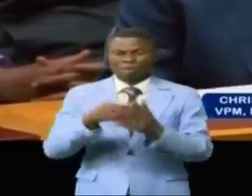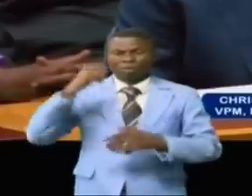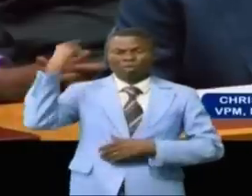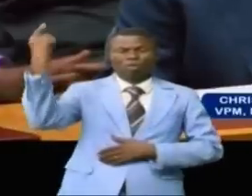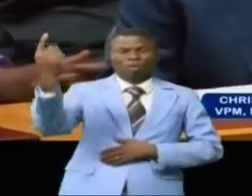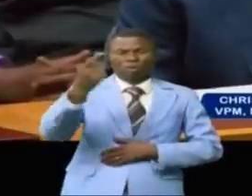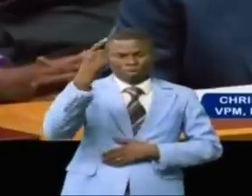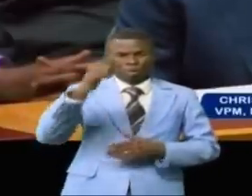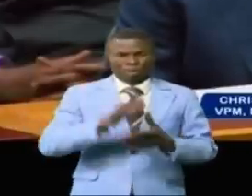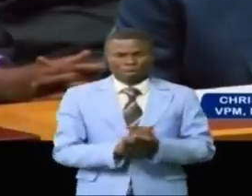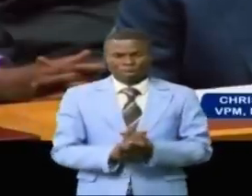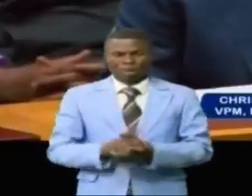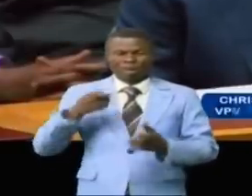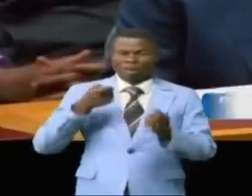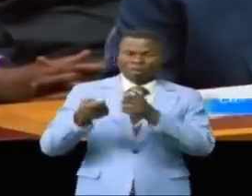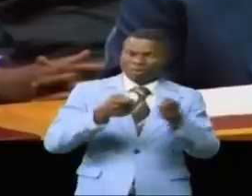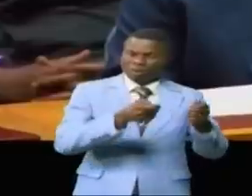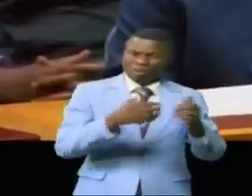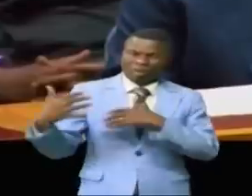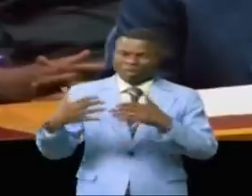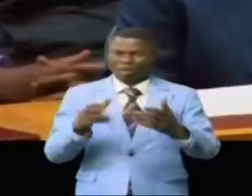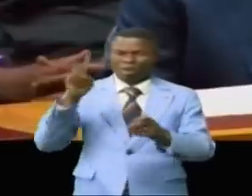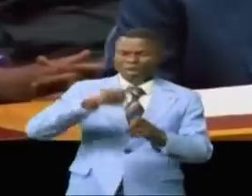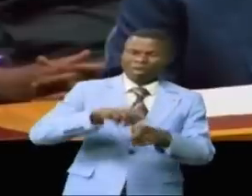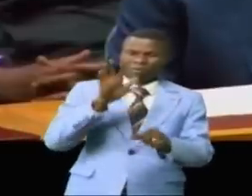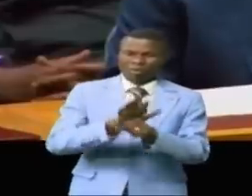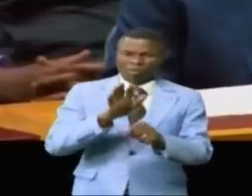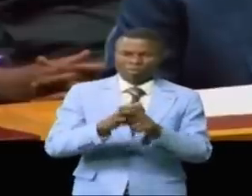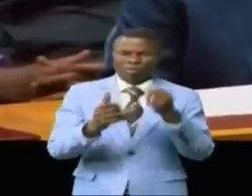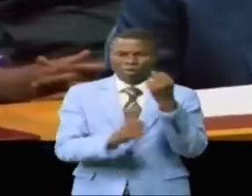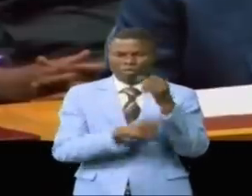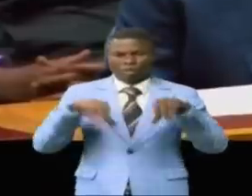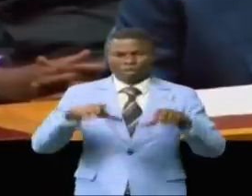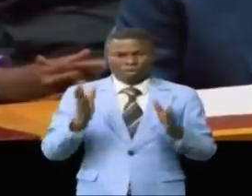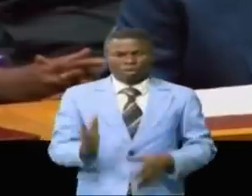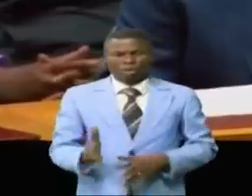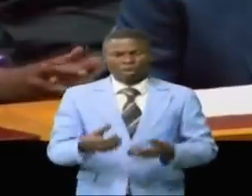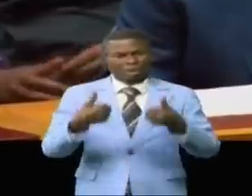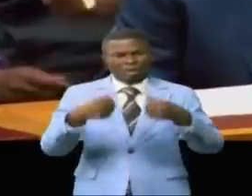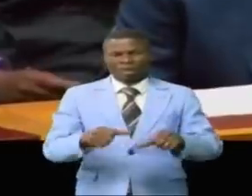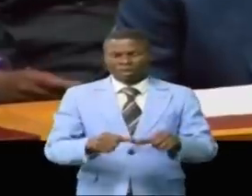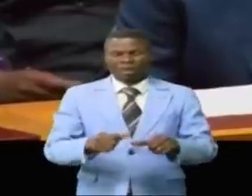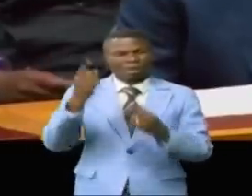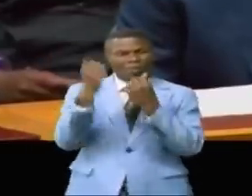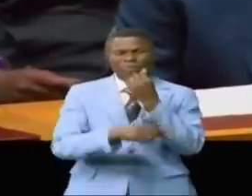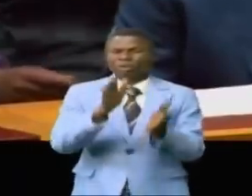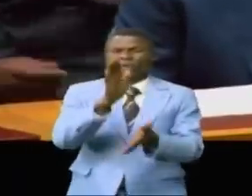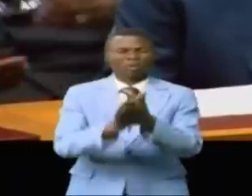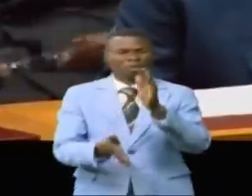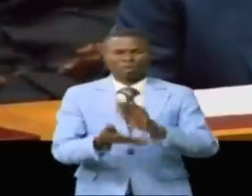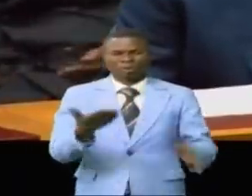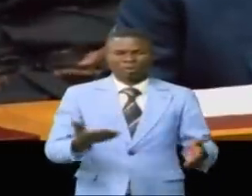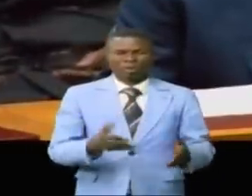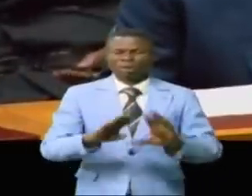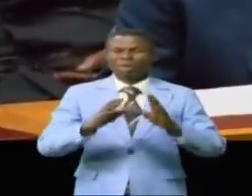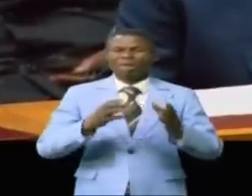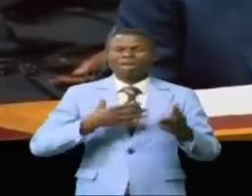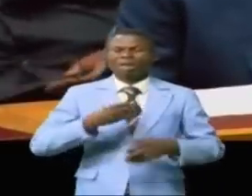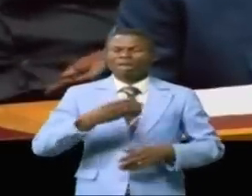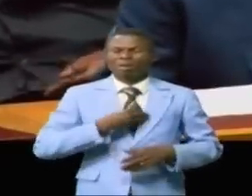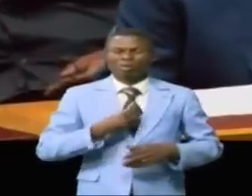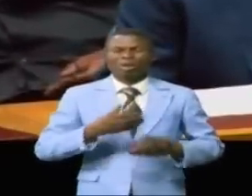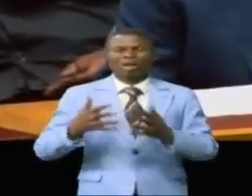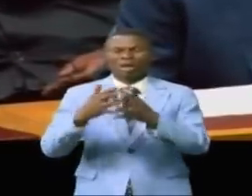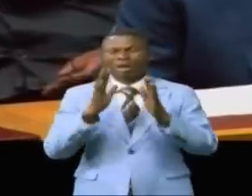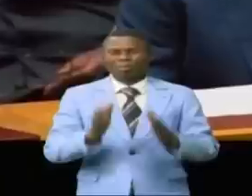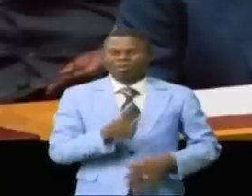l'humanité, des crimes de guerre et des violations massives des droits de l'homme au Congo restent impunis dans le silence total